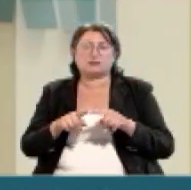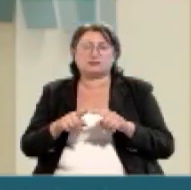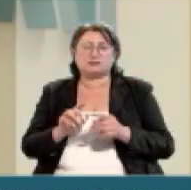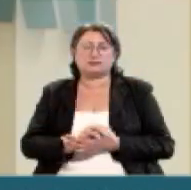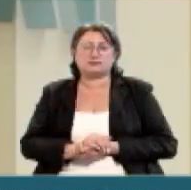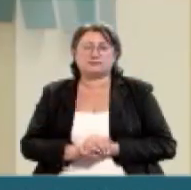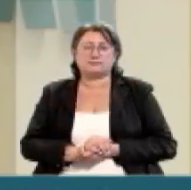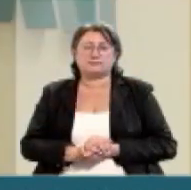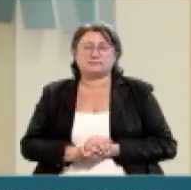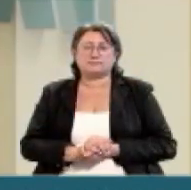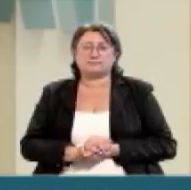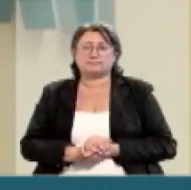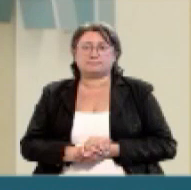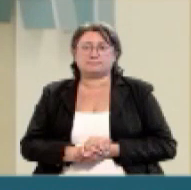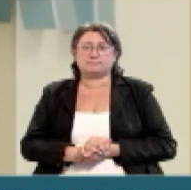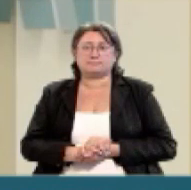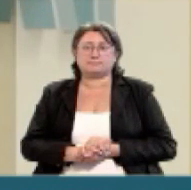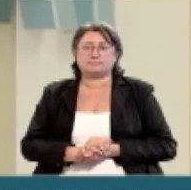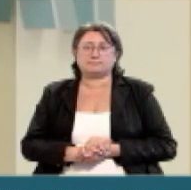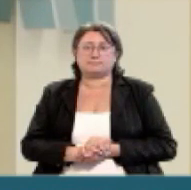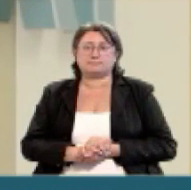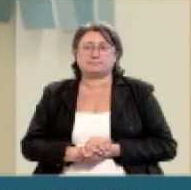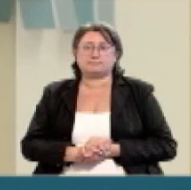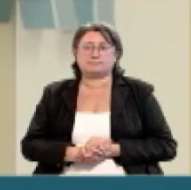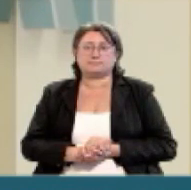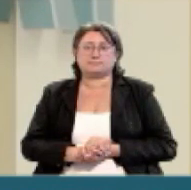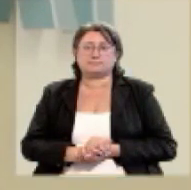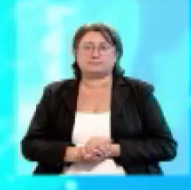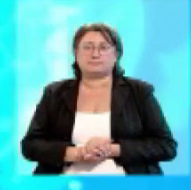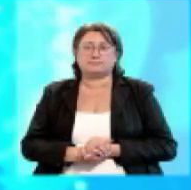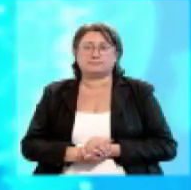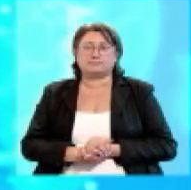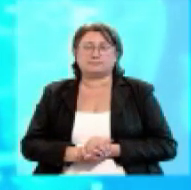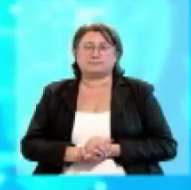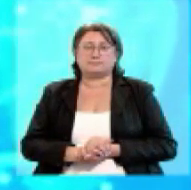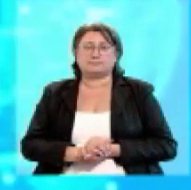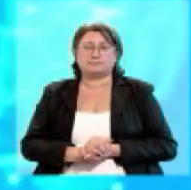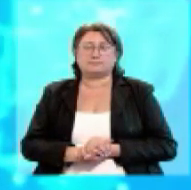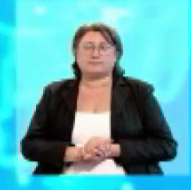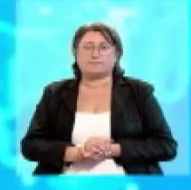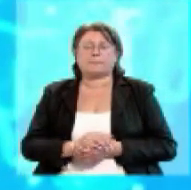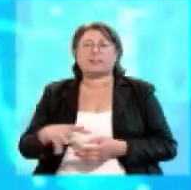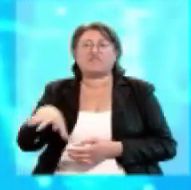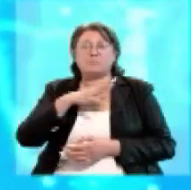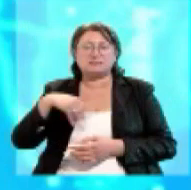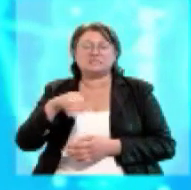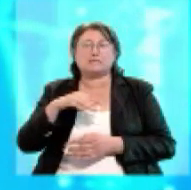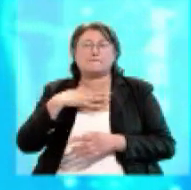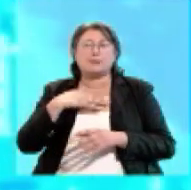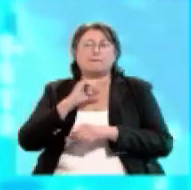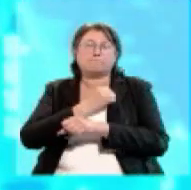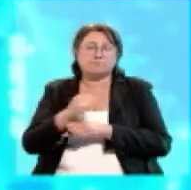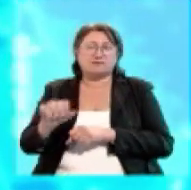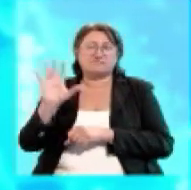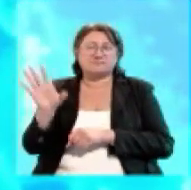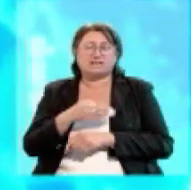жалғастыратынын атап өтті. Рахат Сейтхан, Руслан Жабаев, Қостанай, телеарнасы. Біріксек барлық қиындықтарды еңсереміз